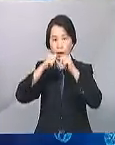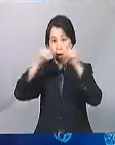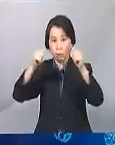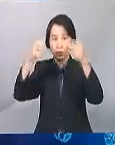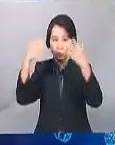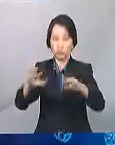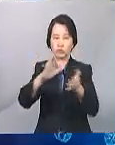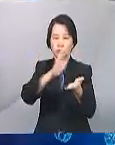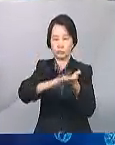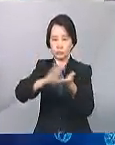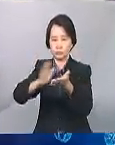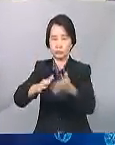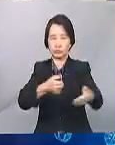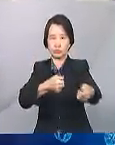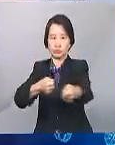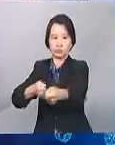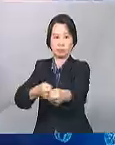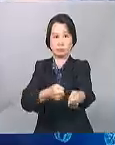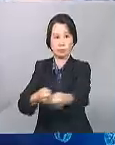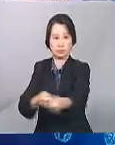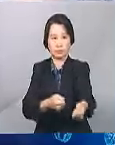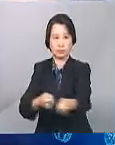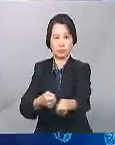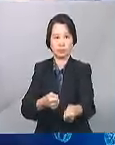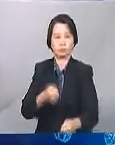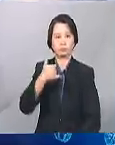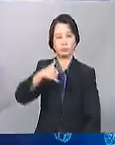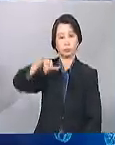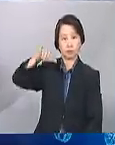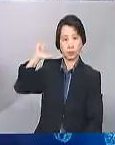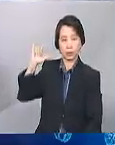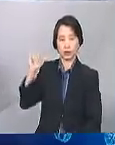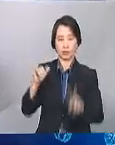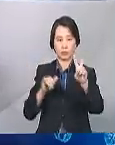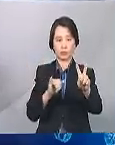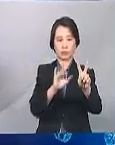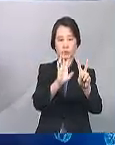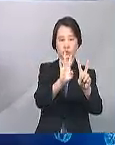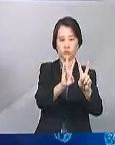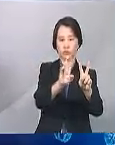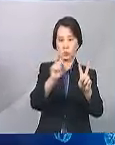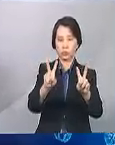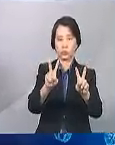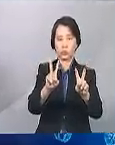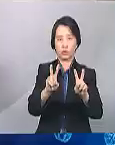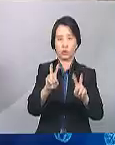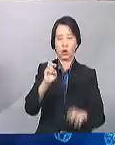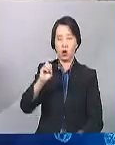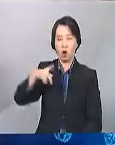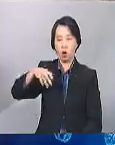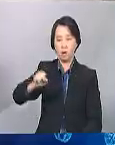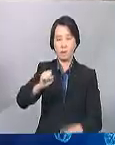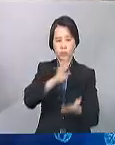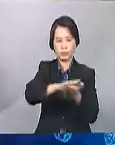pun disanitasi. Semalam, sebanyak 272 operasi sanitasi